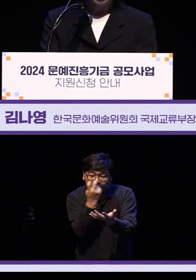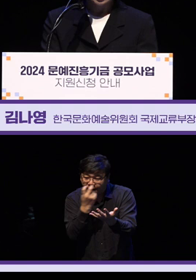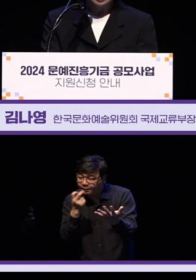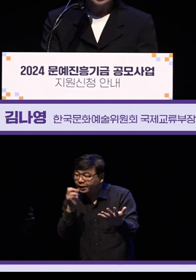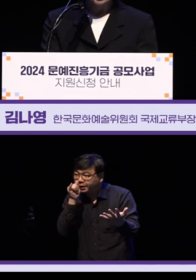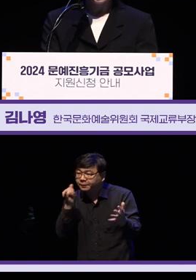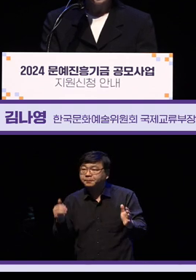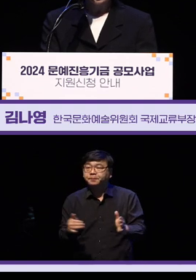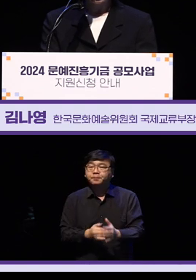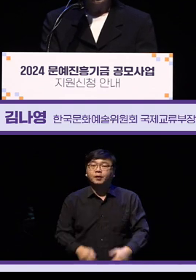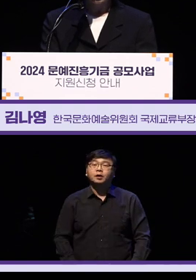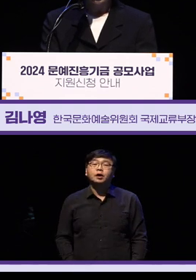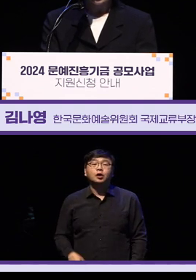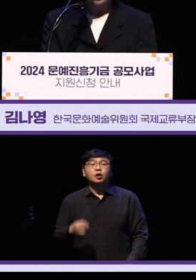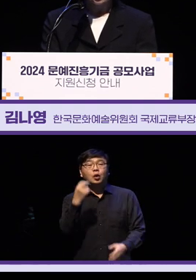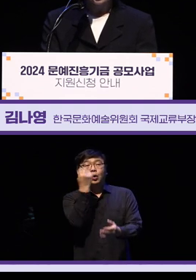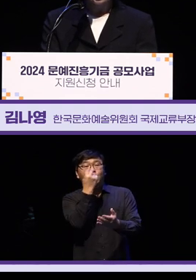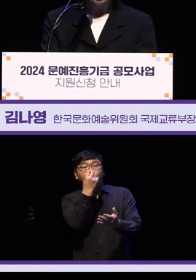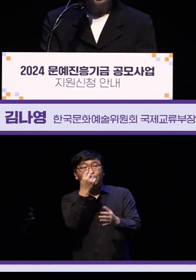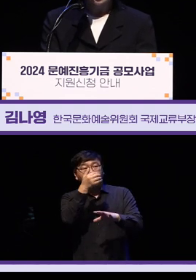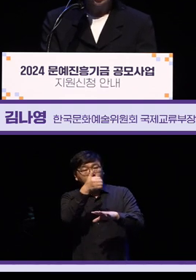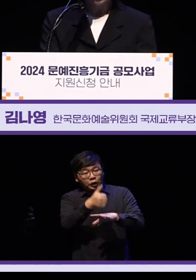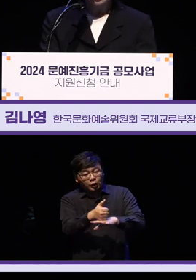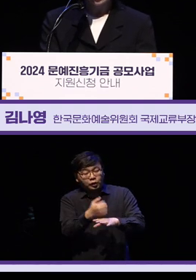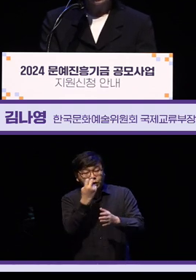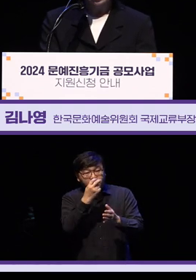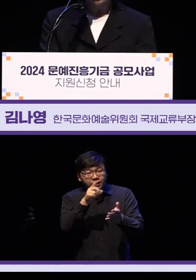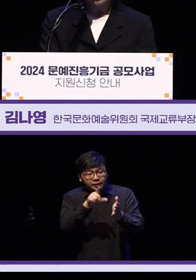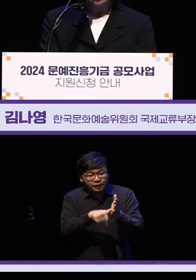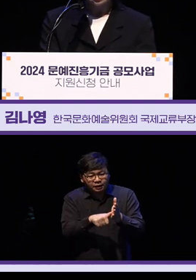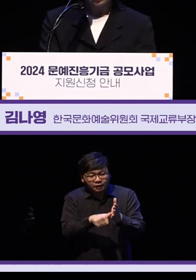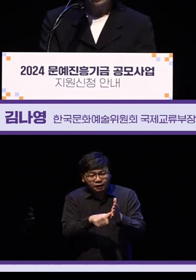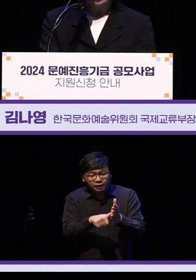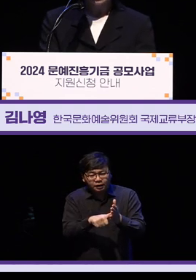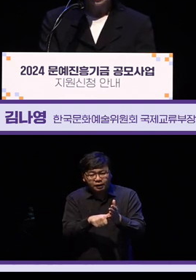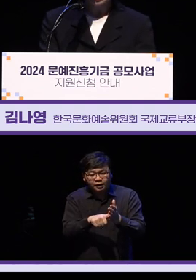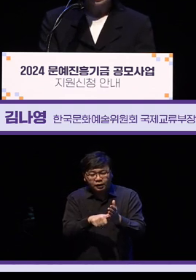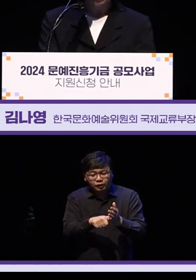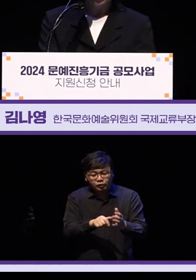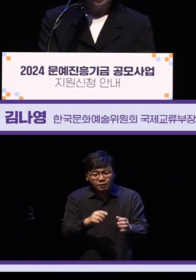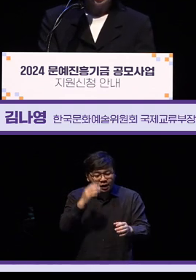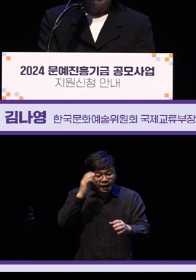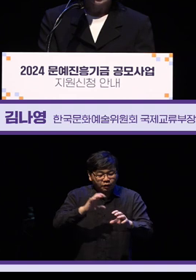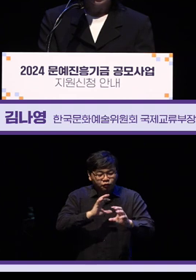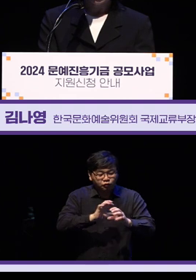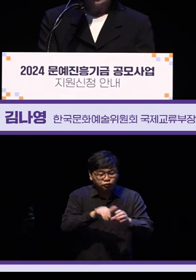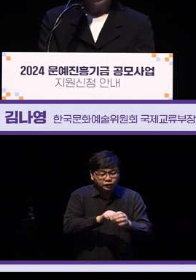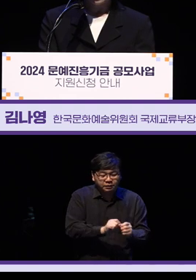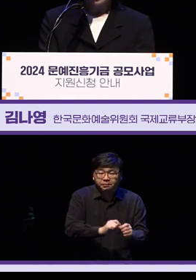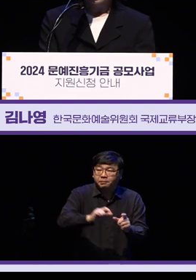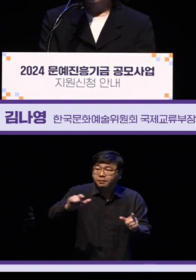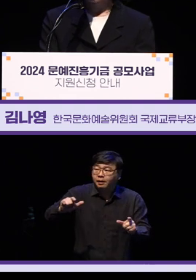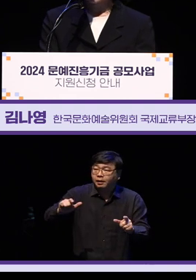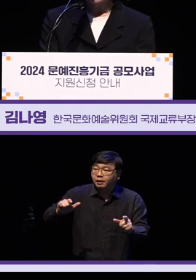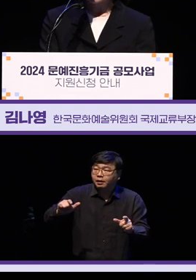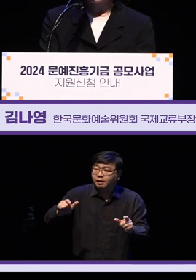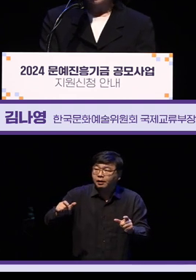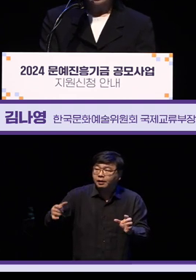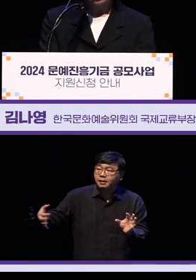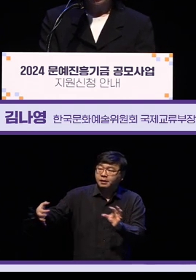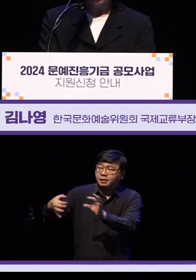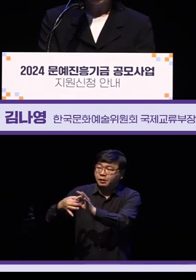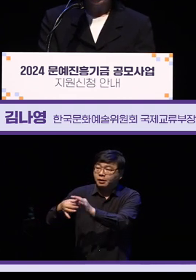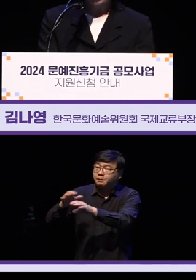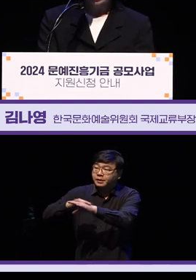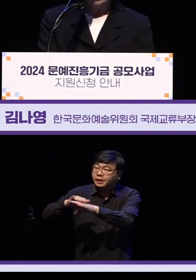또 그간의 심의에서 꾸준히 제기됐던 사업에 대한 환류 체계 강화 측면에서 국제교류 사업에 대한 수행